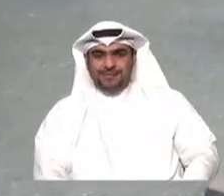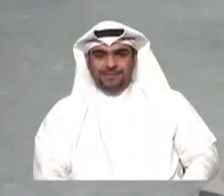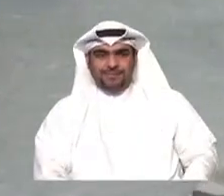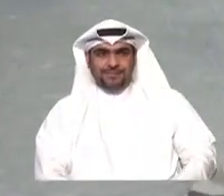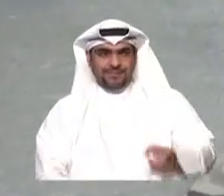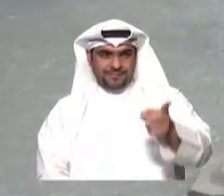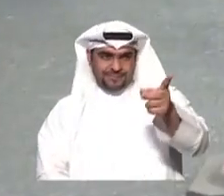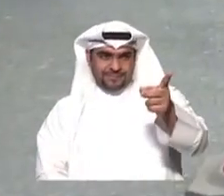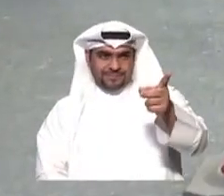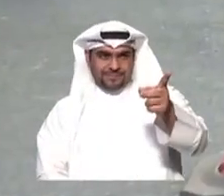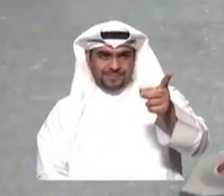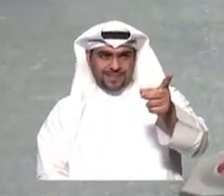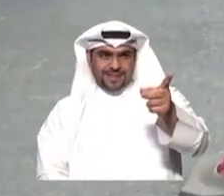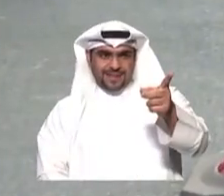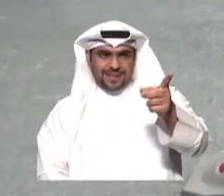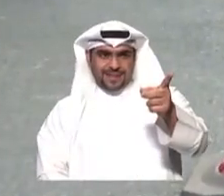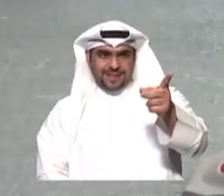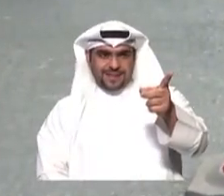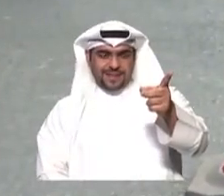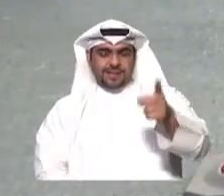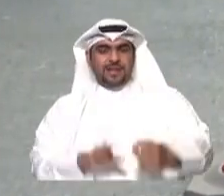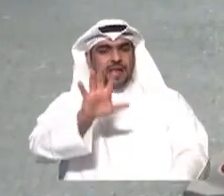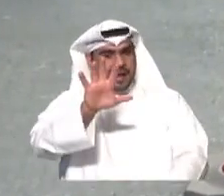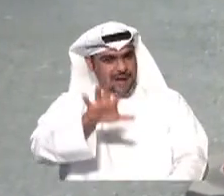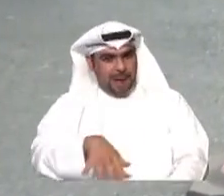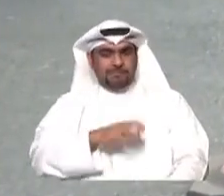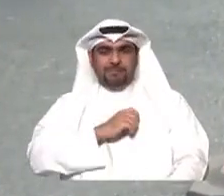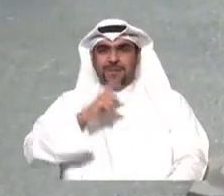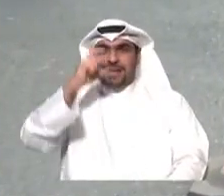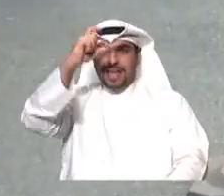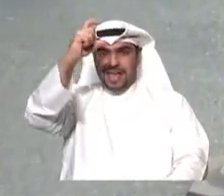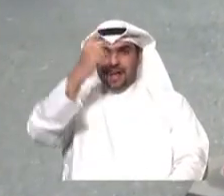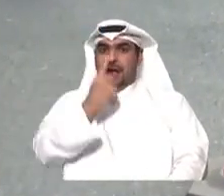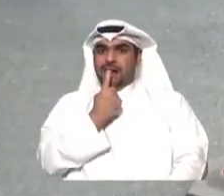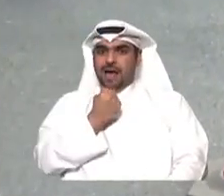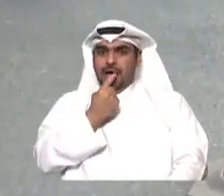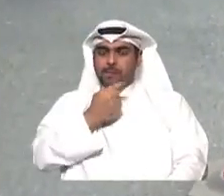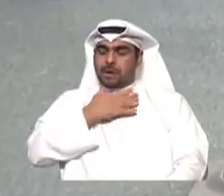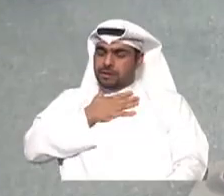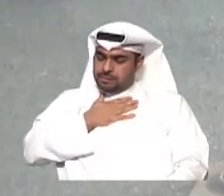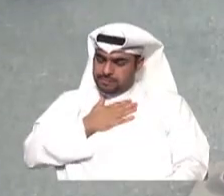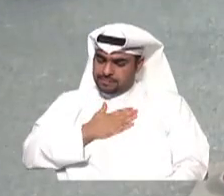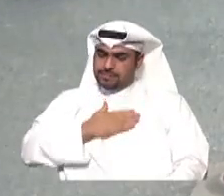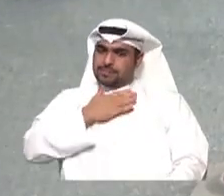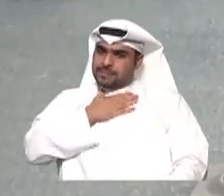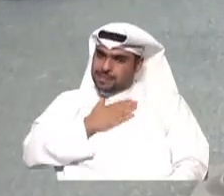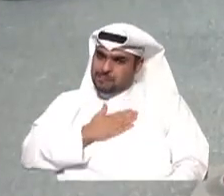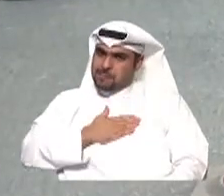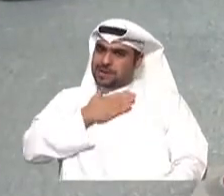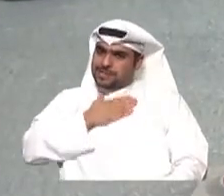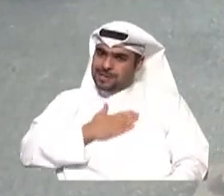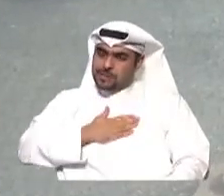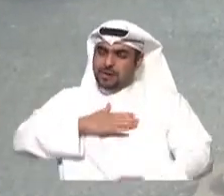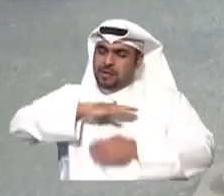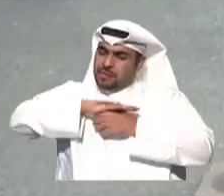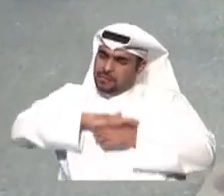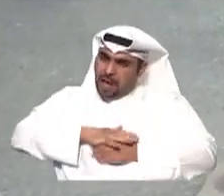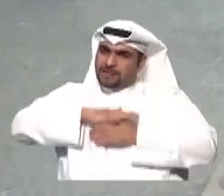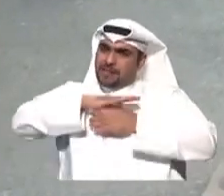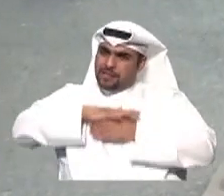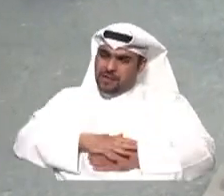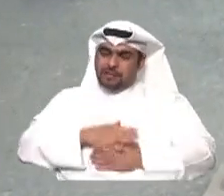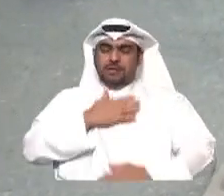بأنهم يتحملون حرارة الطقس ويتحملون الضغوطات الشديدة اللي